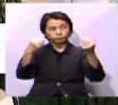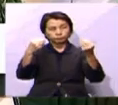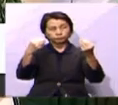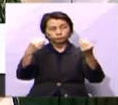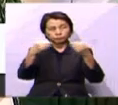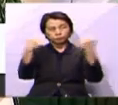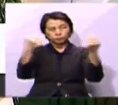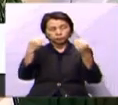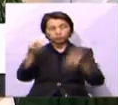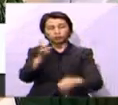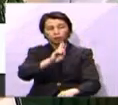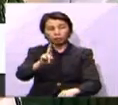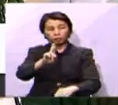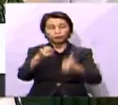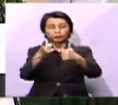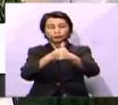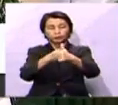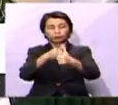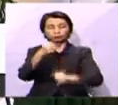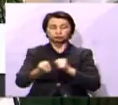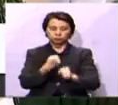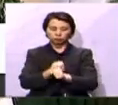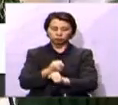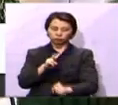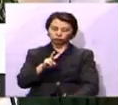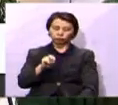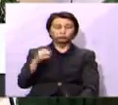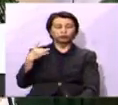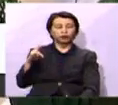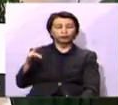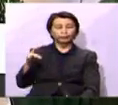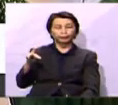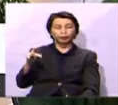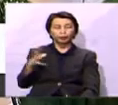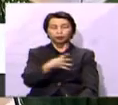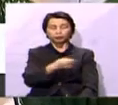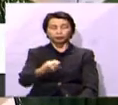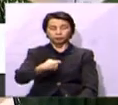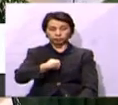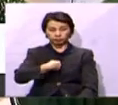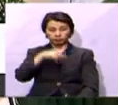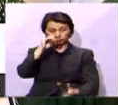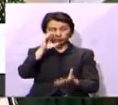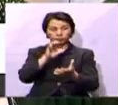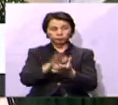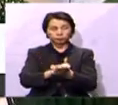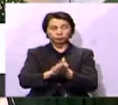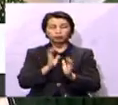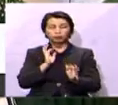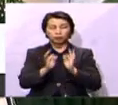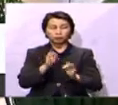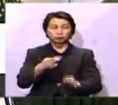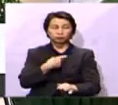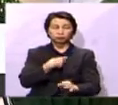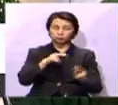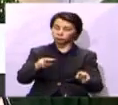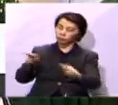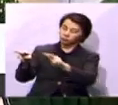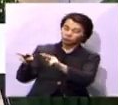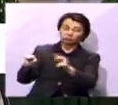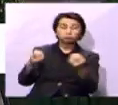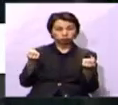acara agama yang pertama untuk tahun 2018 ini. Dan saya percaya kalau kita lihat